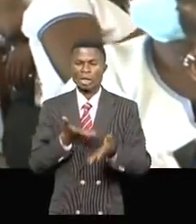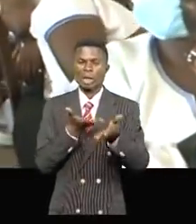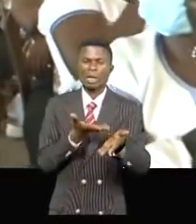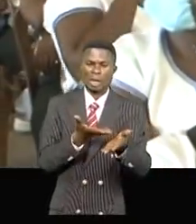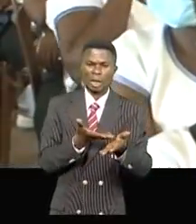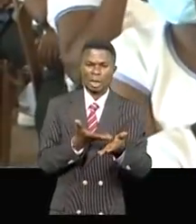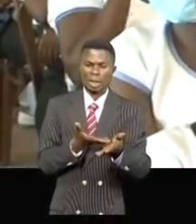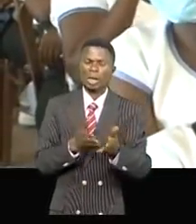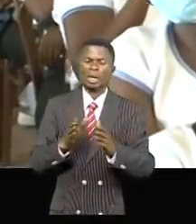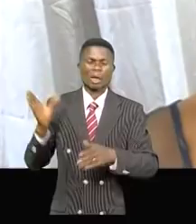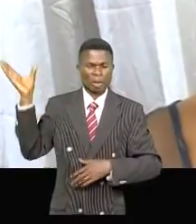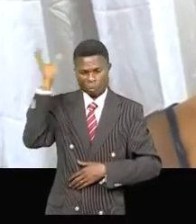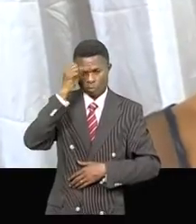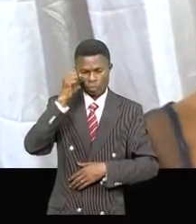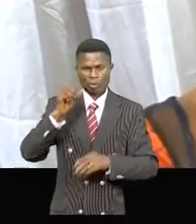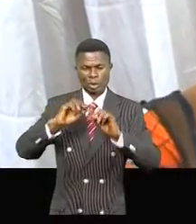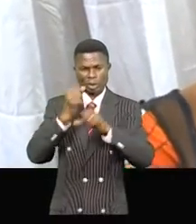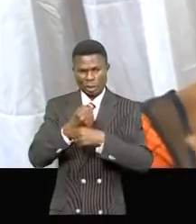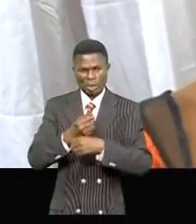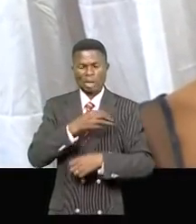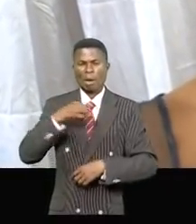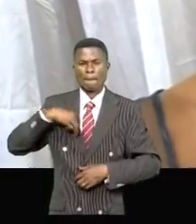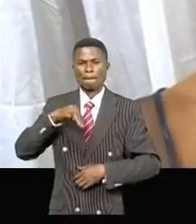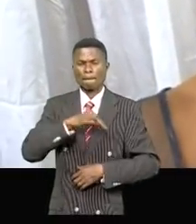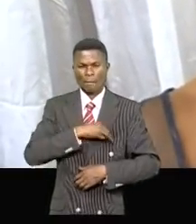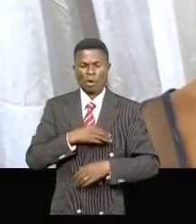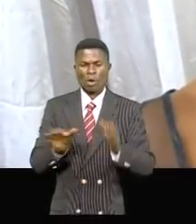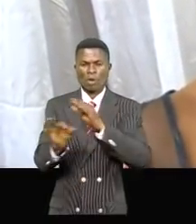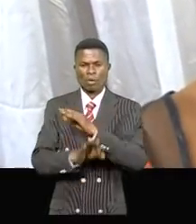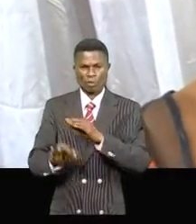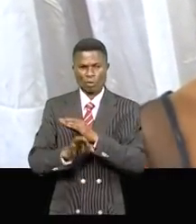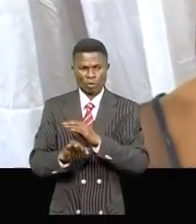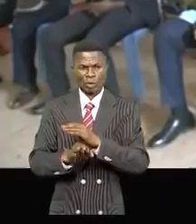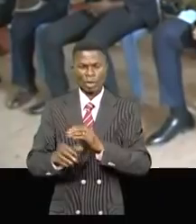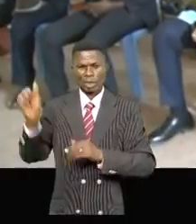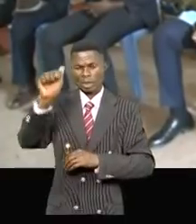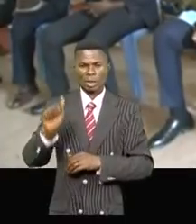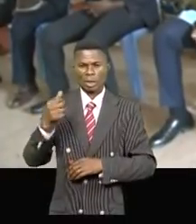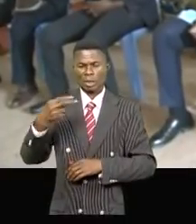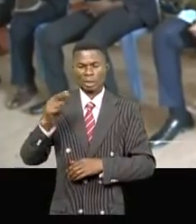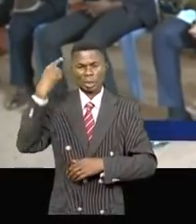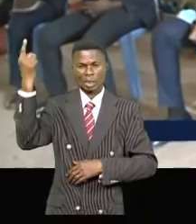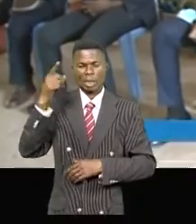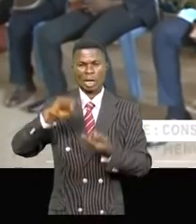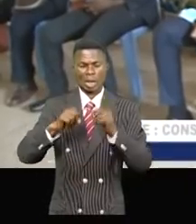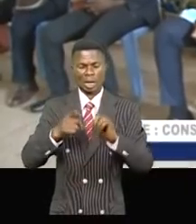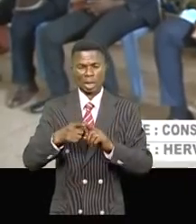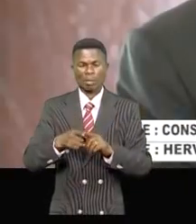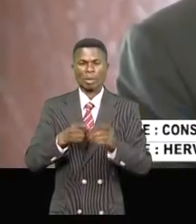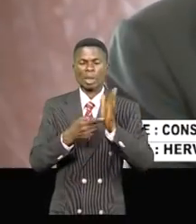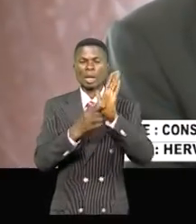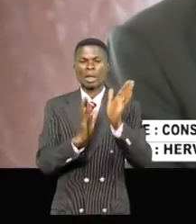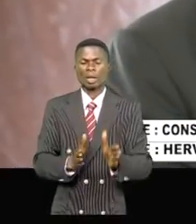plutôt captive, composée également des membres de la Fondation Sahara International et des amis de Yannick Luntadila.